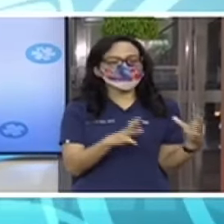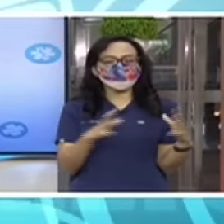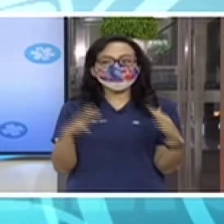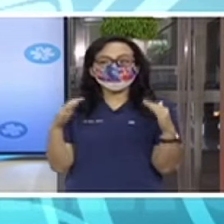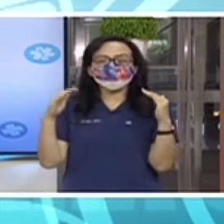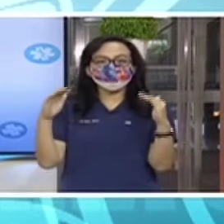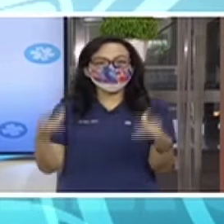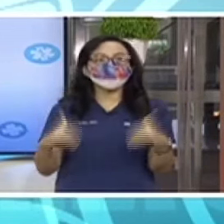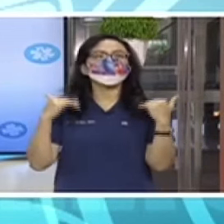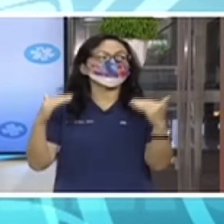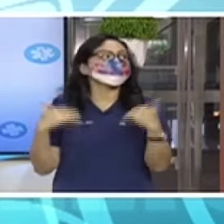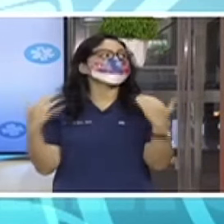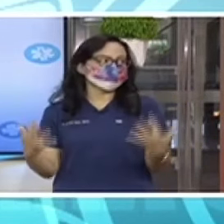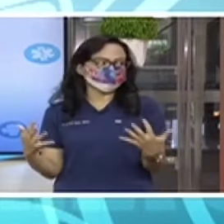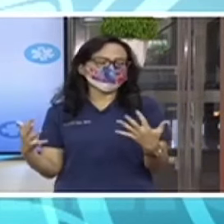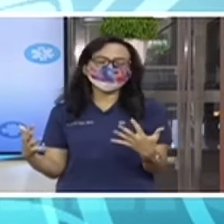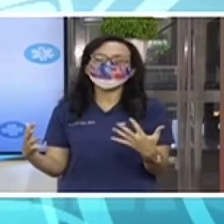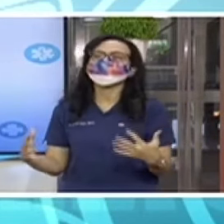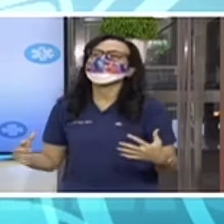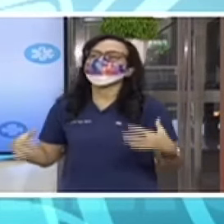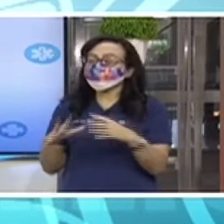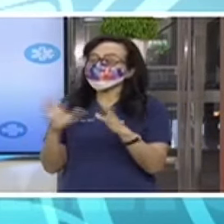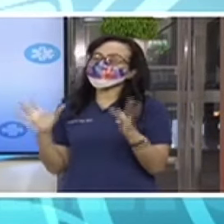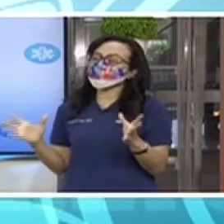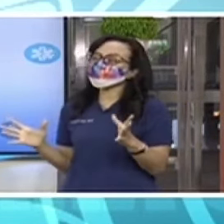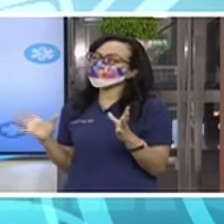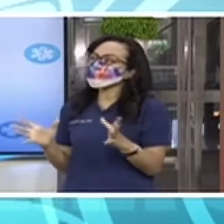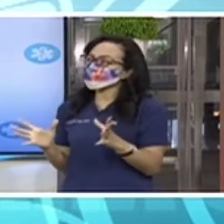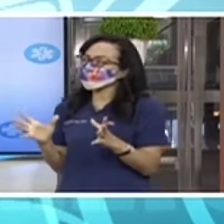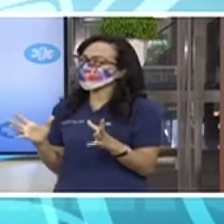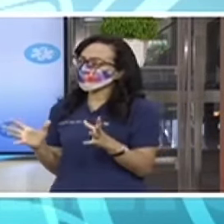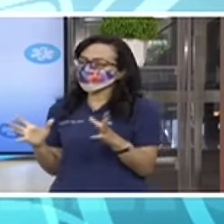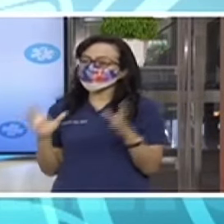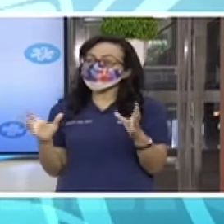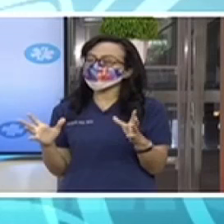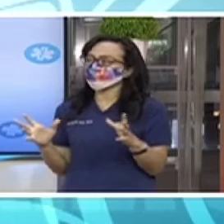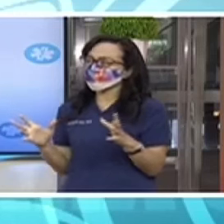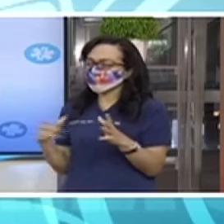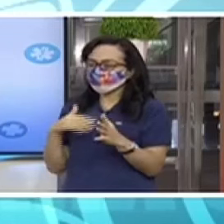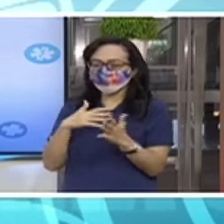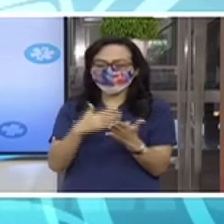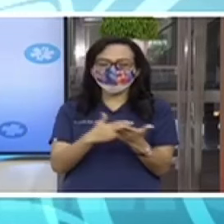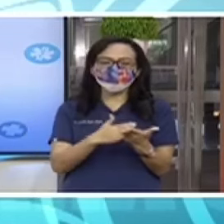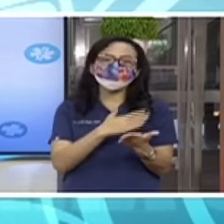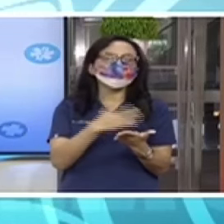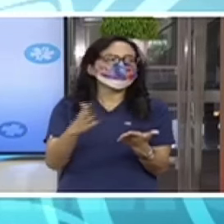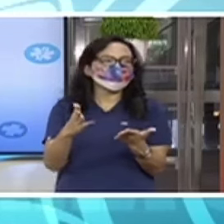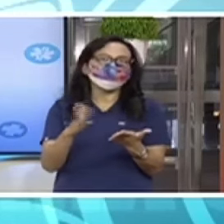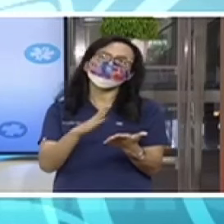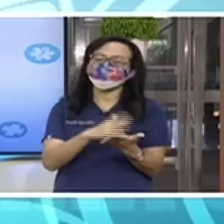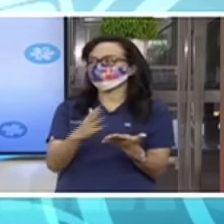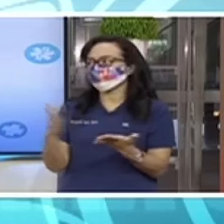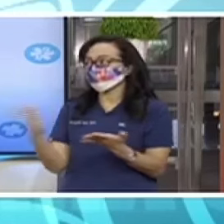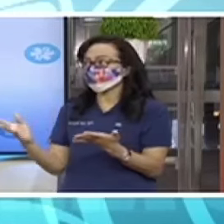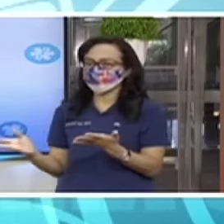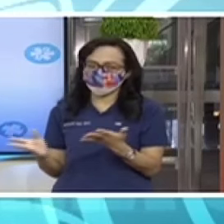Naas memang kita mengatur pola nafas ya kan nah otot-otot pernafasan apa sih sebenarnya yang penting kalau misalkan kita mau menangani atau